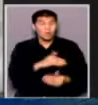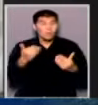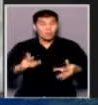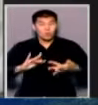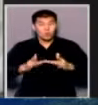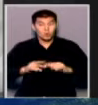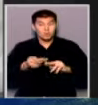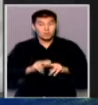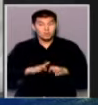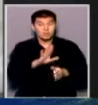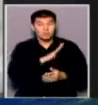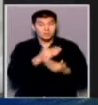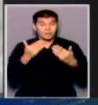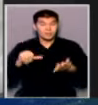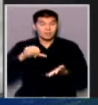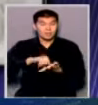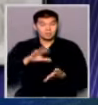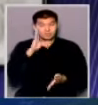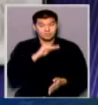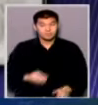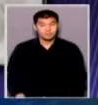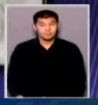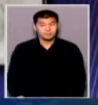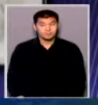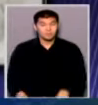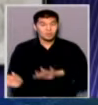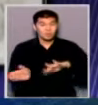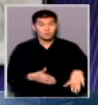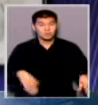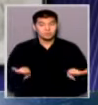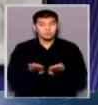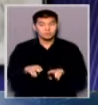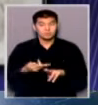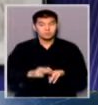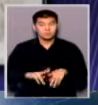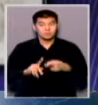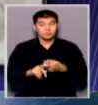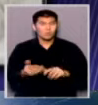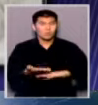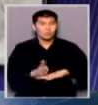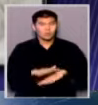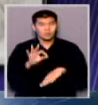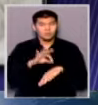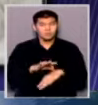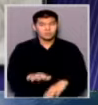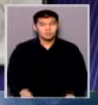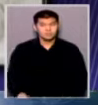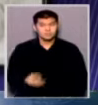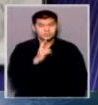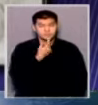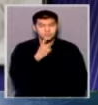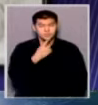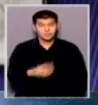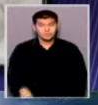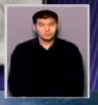онлайн емхананың эфиріне де қатысып үлгерді. Былтырғымен салыстырғанда биылғы вирустың ағымы өте ауыр. Күрделі, иә.